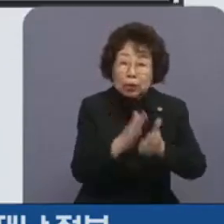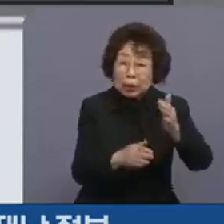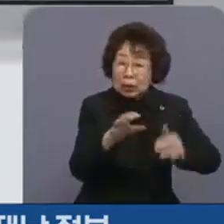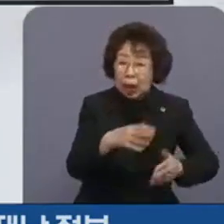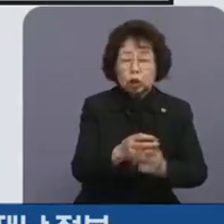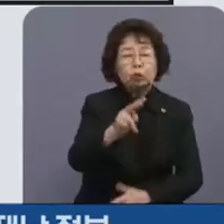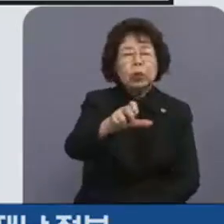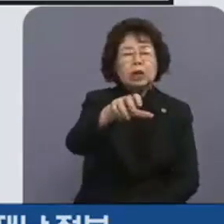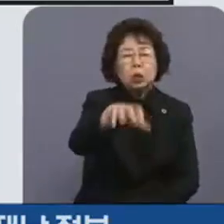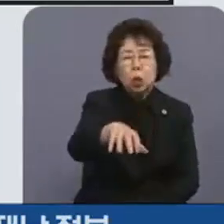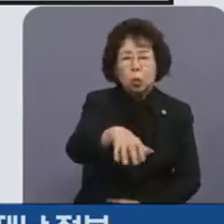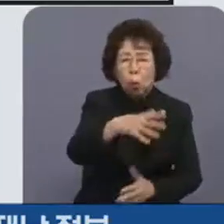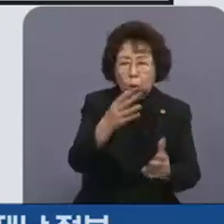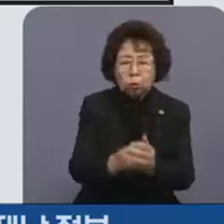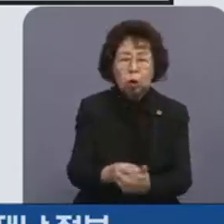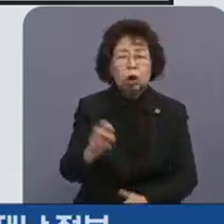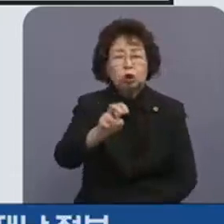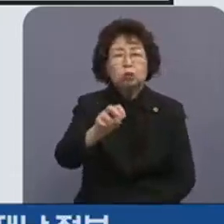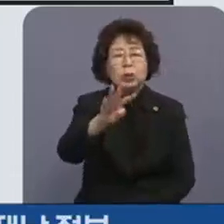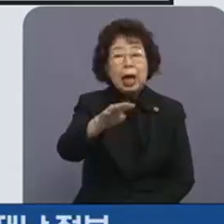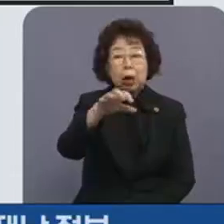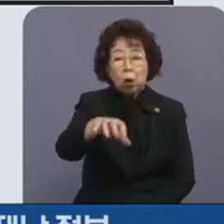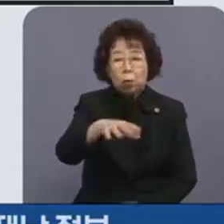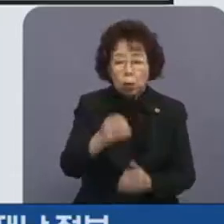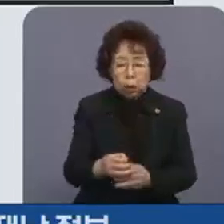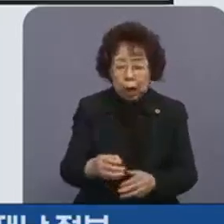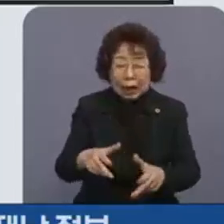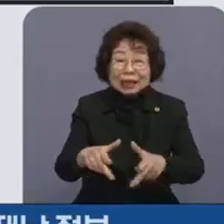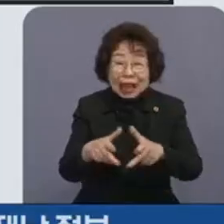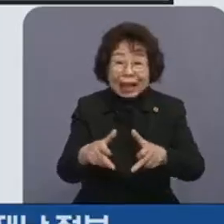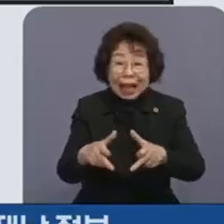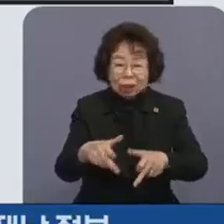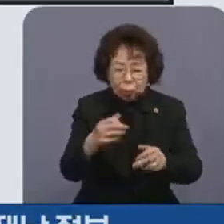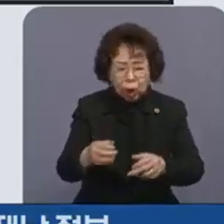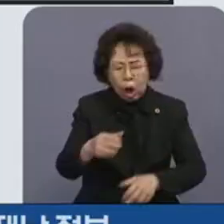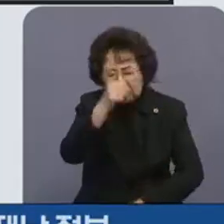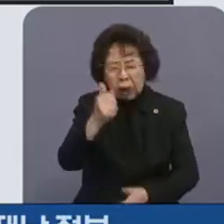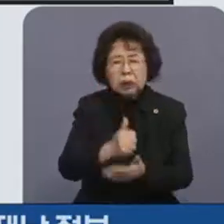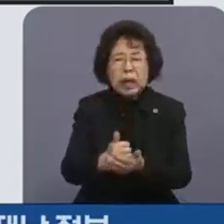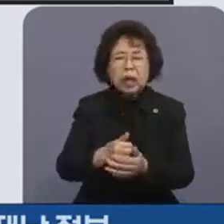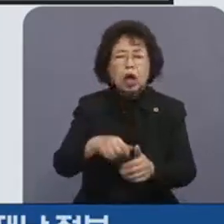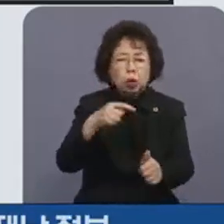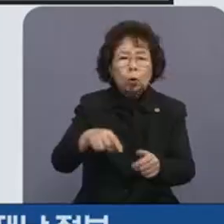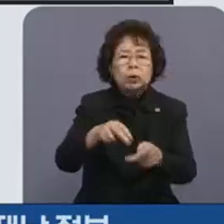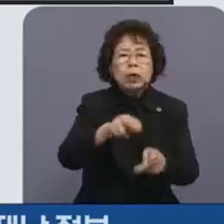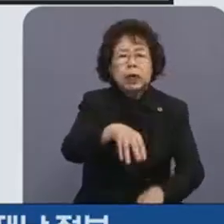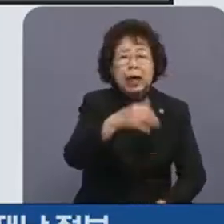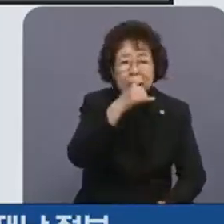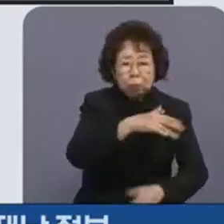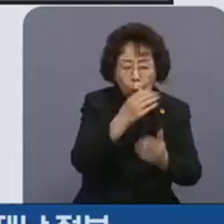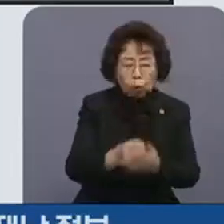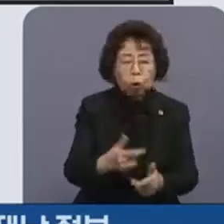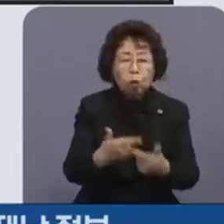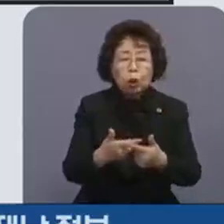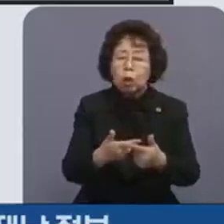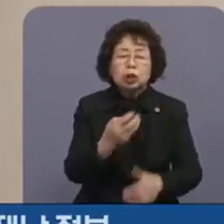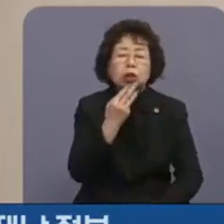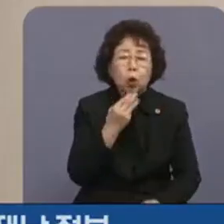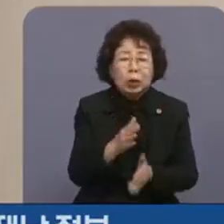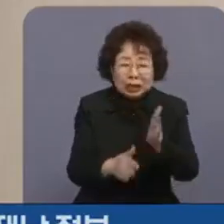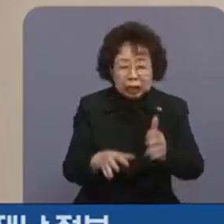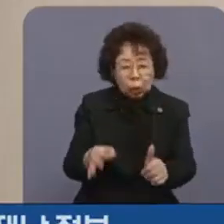25개 자치구 가운데 24곳에 발달 장애인 평생 교육 센터가 있는데 모두 시 예산을 투입하고